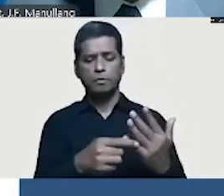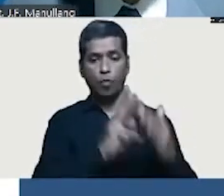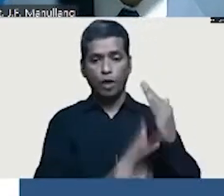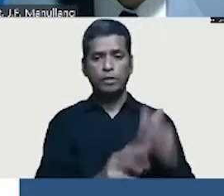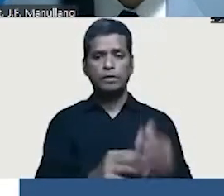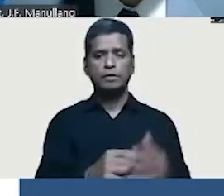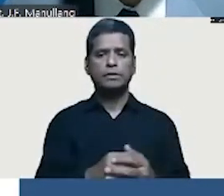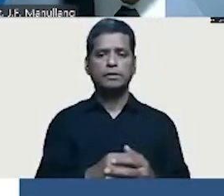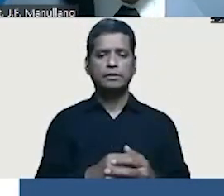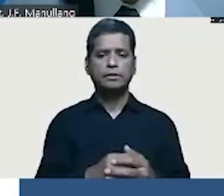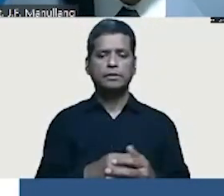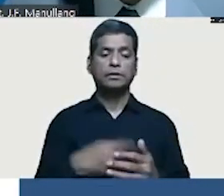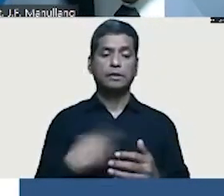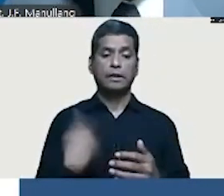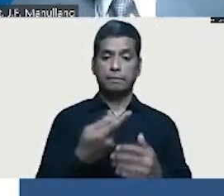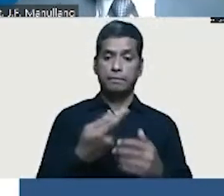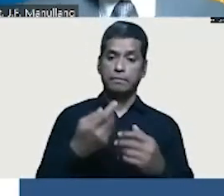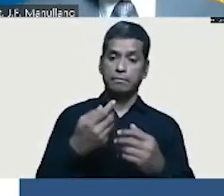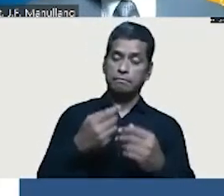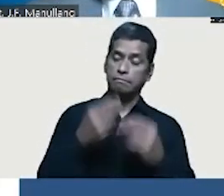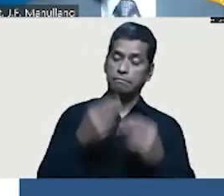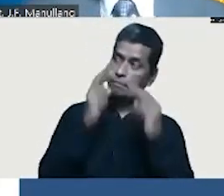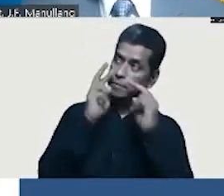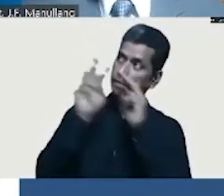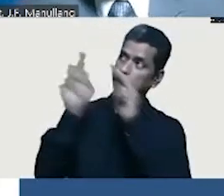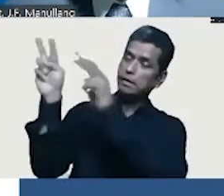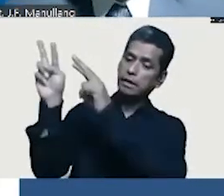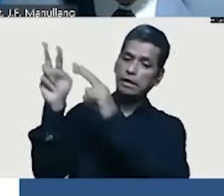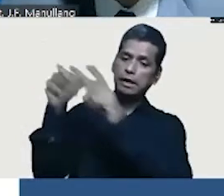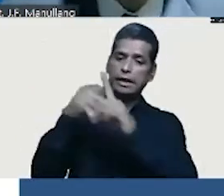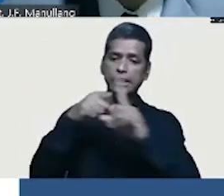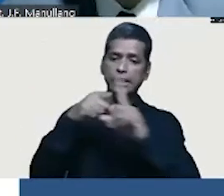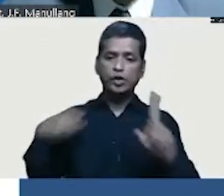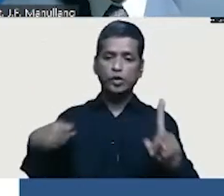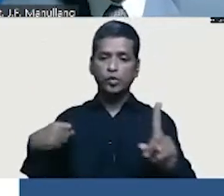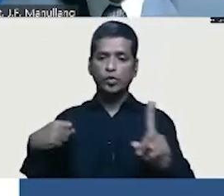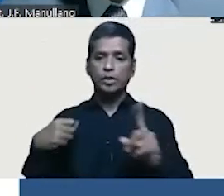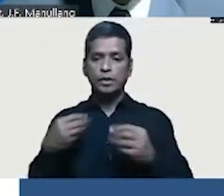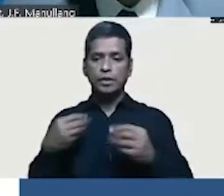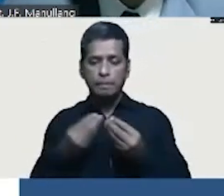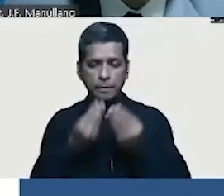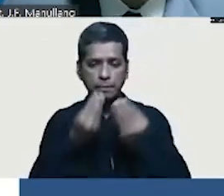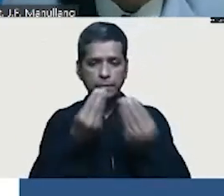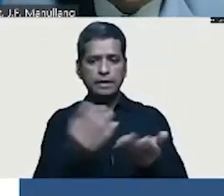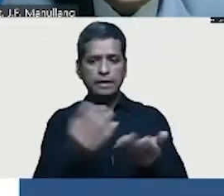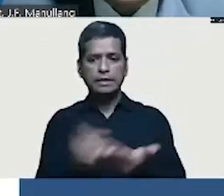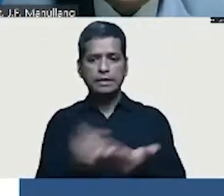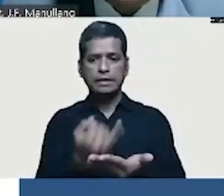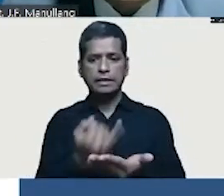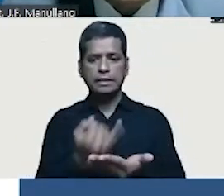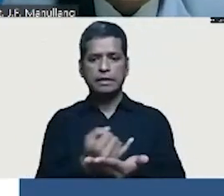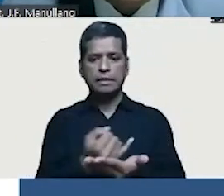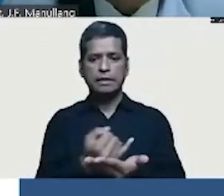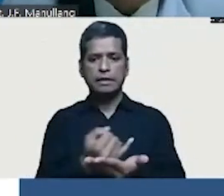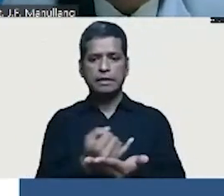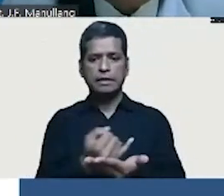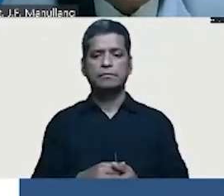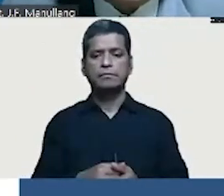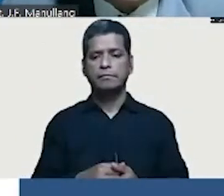Kristus yang memberikan kiri mengetahui jadi tidak ada gunanya orang membaca kitab apapun